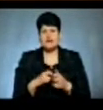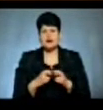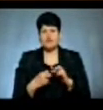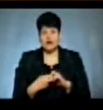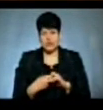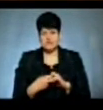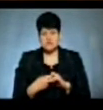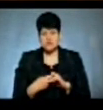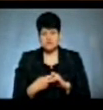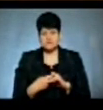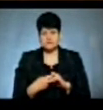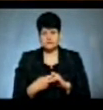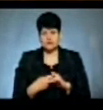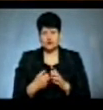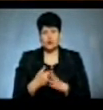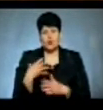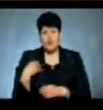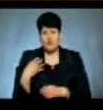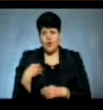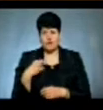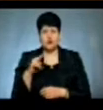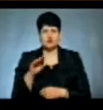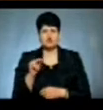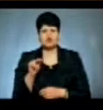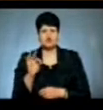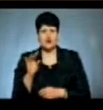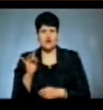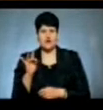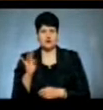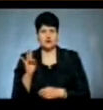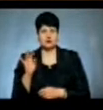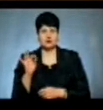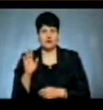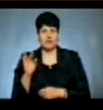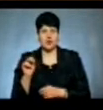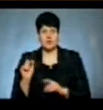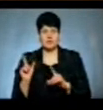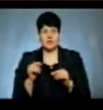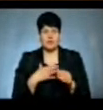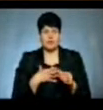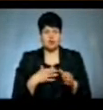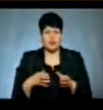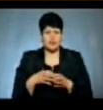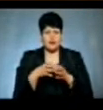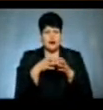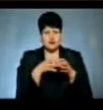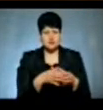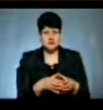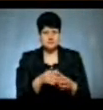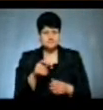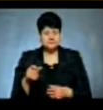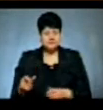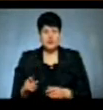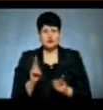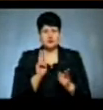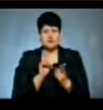Івано-Франківська до Львова, до Чорновола виїхала, приїхала наша делегація. Ми